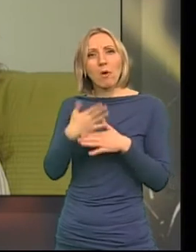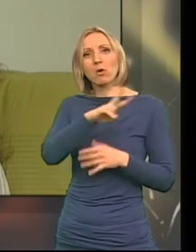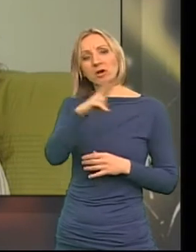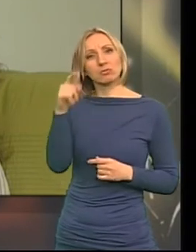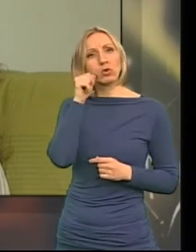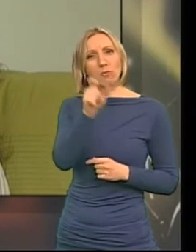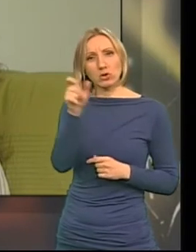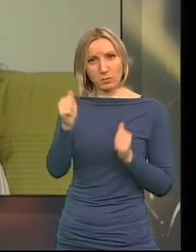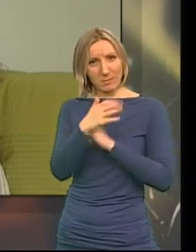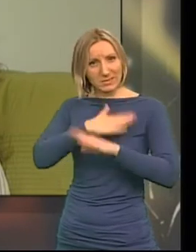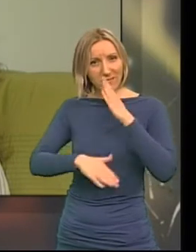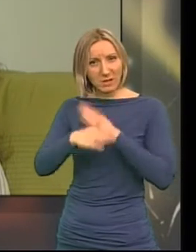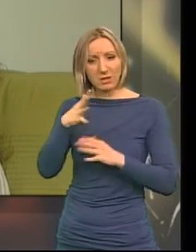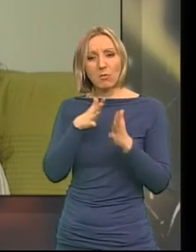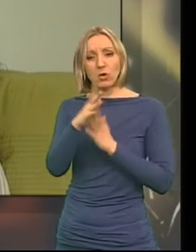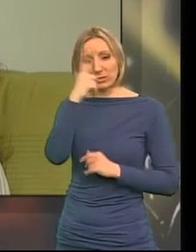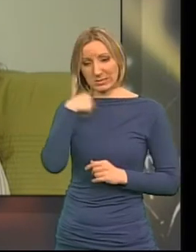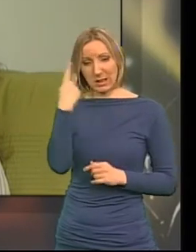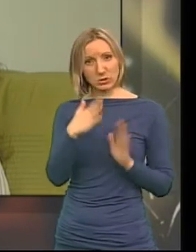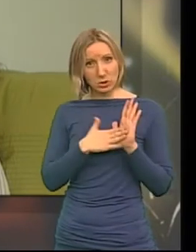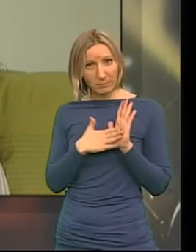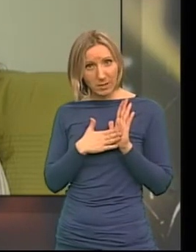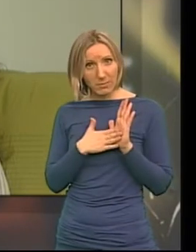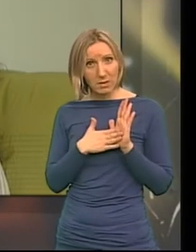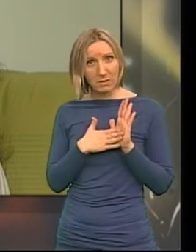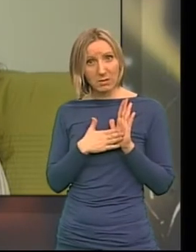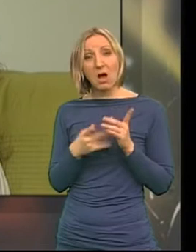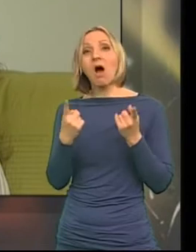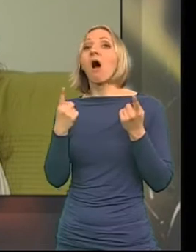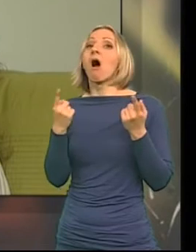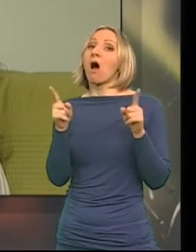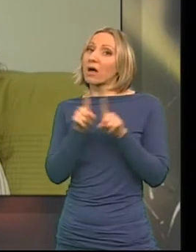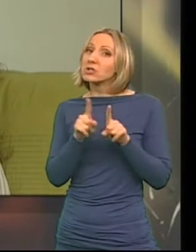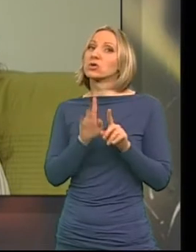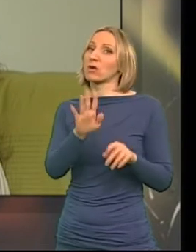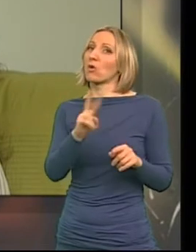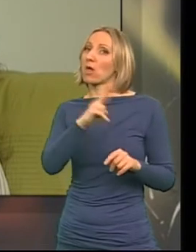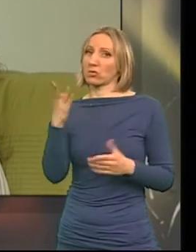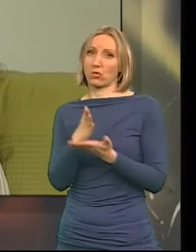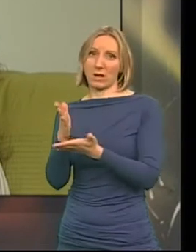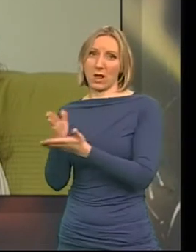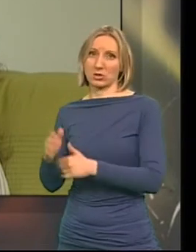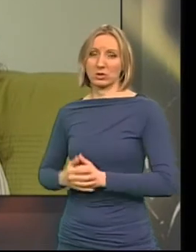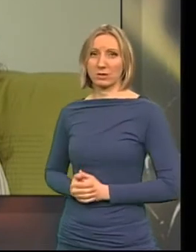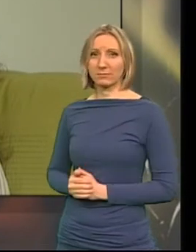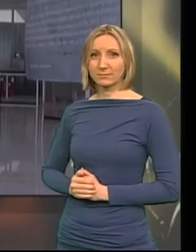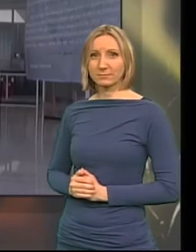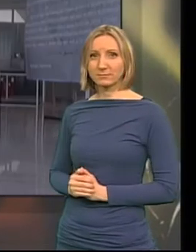drugim osobama s invaliditetom i kroz lični primer, a i na neke druge načine.